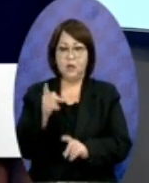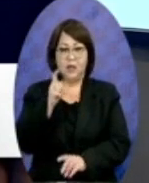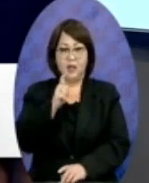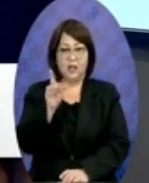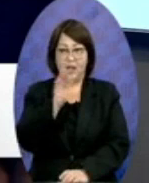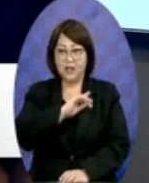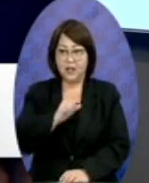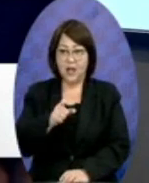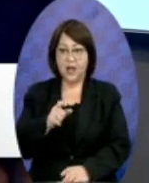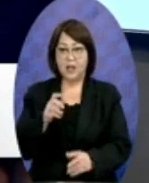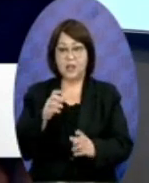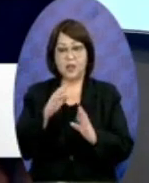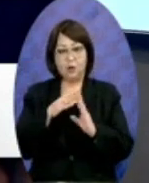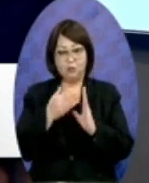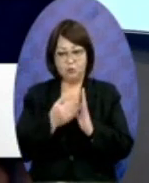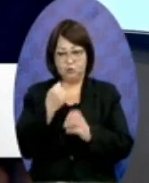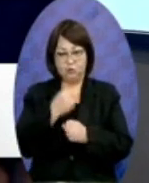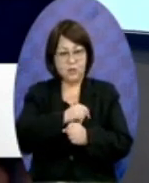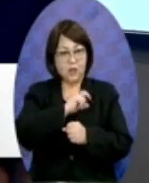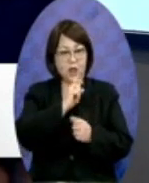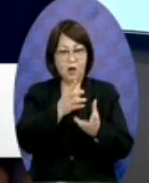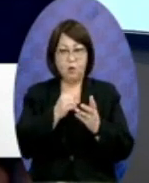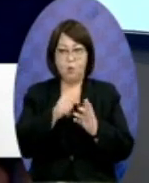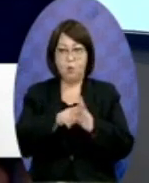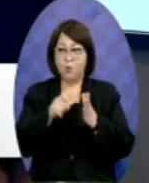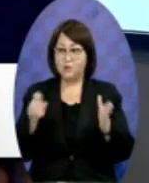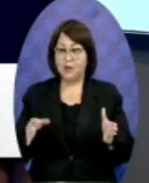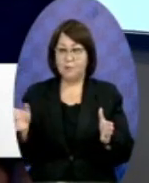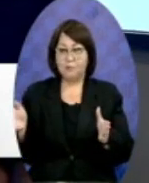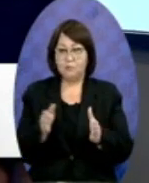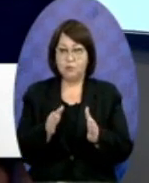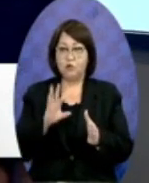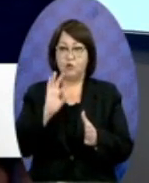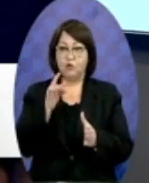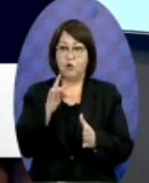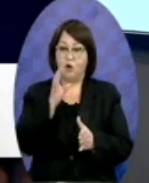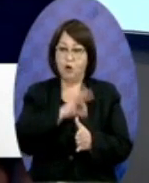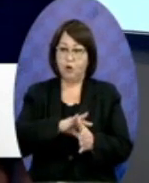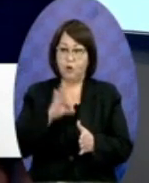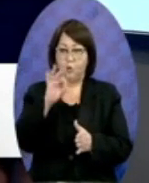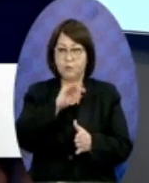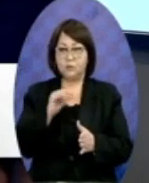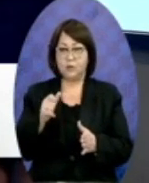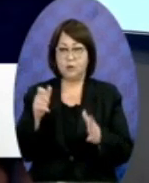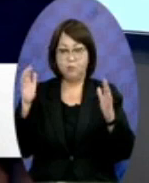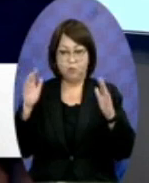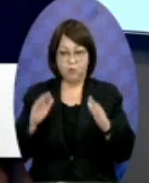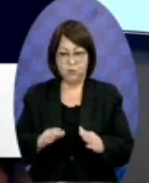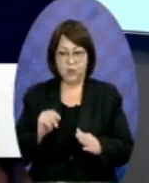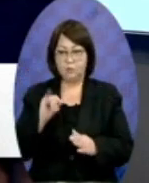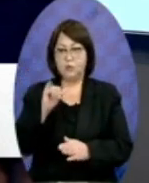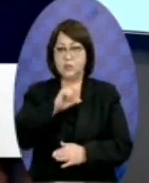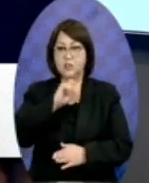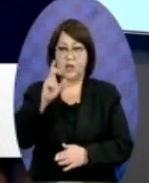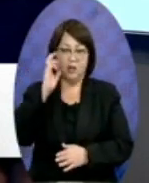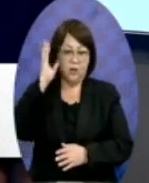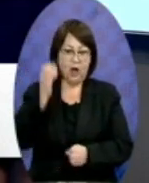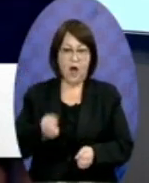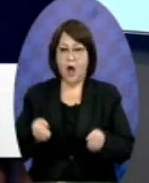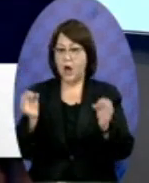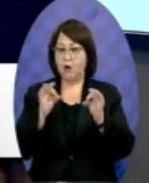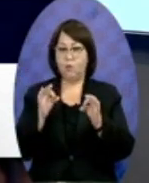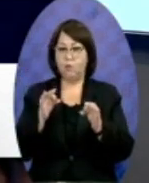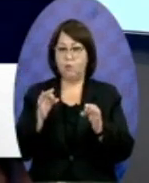зээлийн хугацааг багасгаж өр орлогын хэмжээг бууруулснаар чанаргүй зээлийг цаашдаа одоо өсгөөс сэргийлэх алхам болно гэж Төв банкны зүгээс